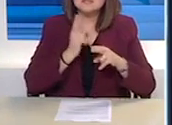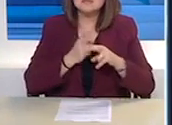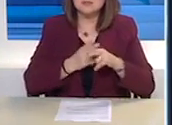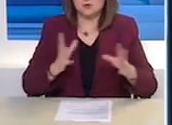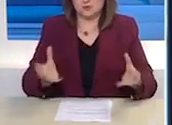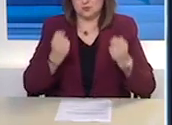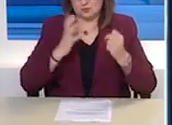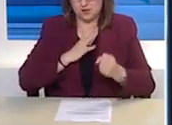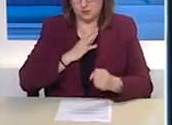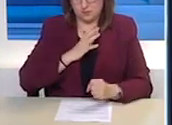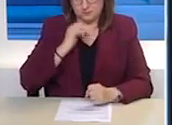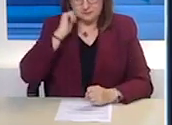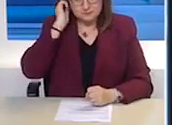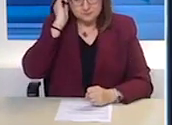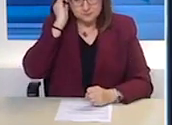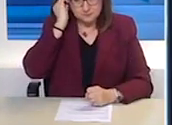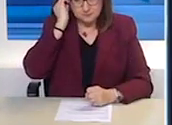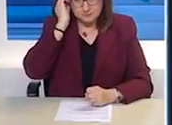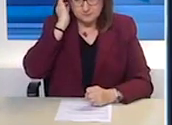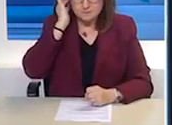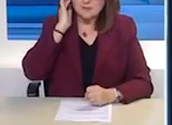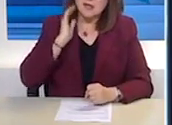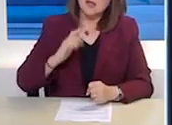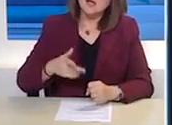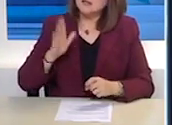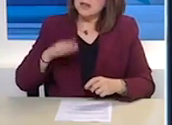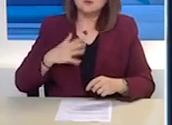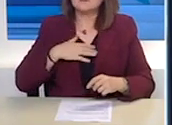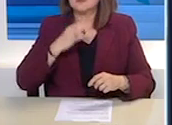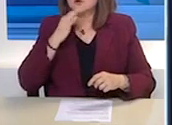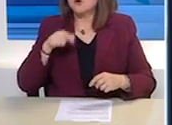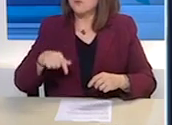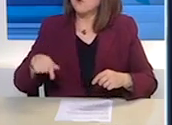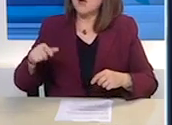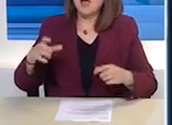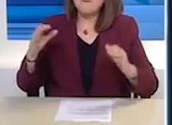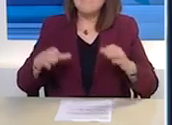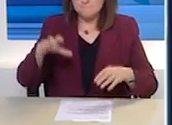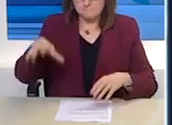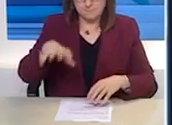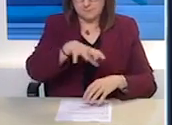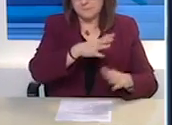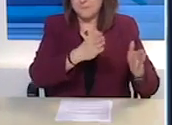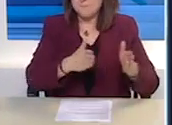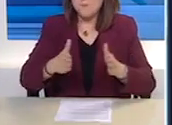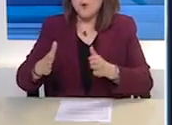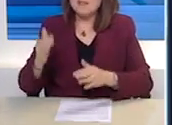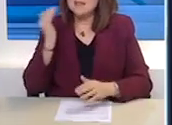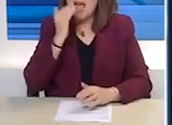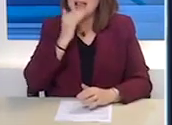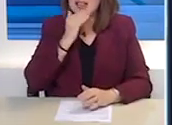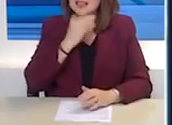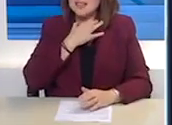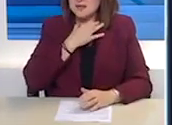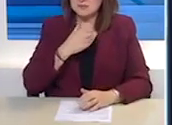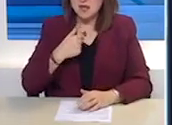ακούσατε για κάποιες επιτυχίες που θα συνεχίσουν από τις μονάδες συντατικής θεραπείας. Από την καρδιά μου, ευχαριστώ